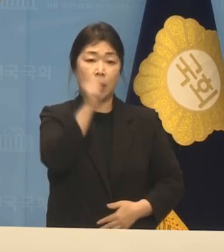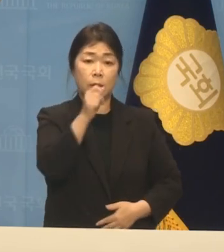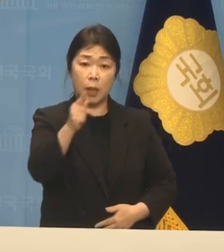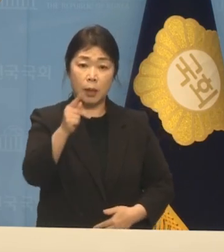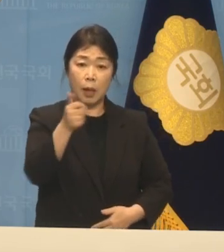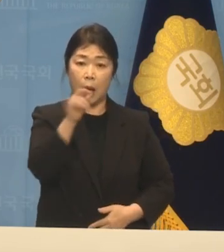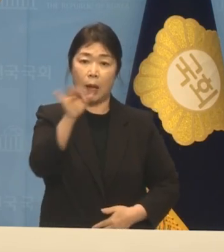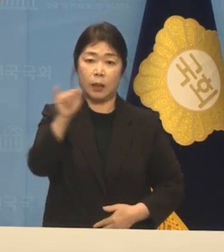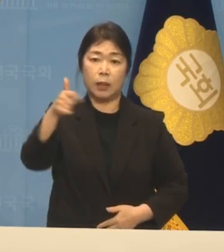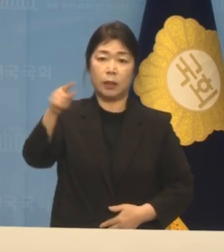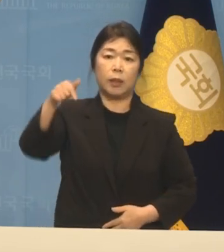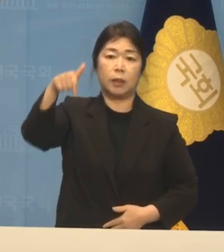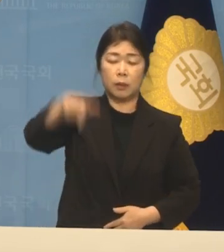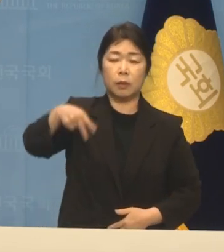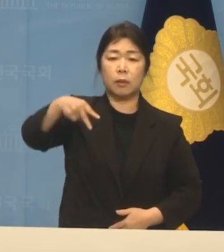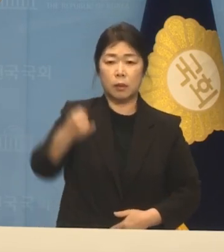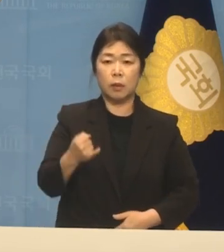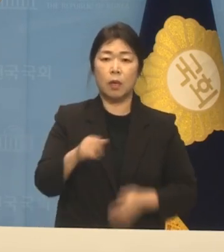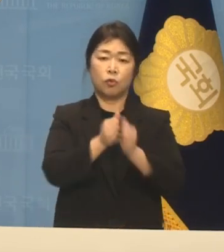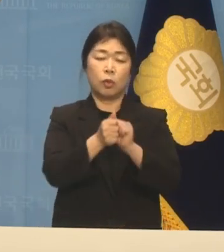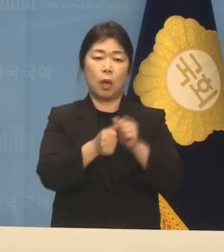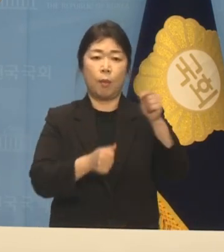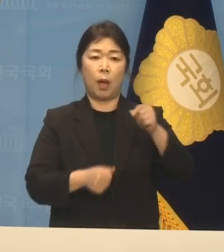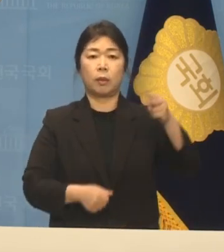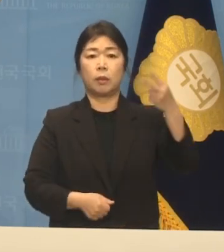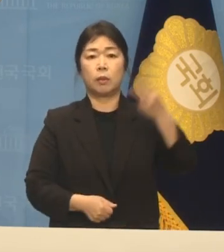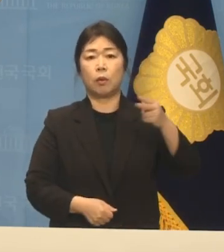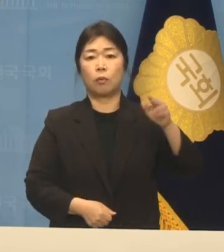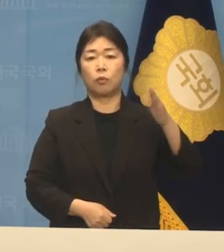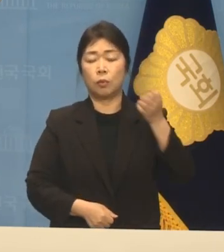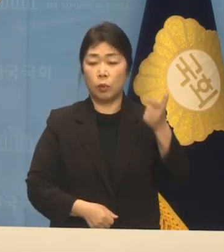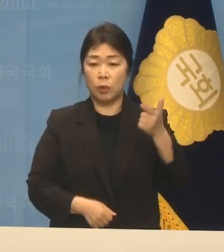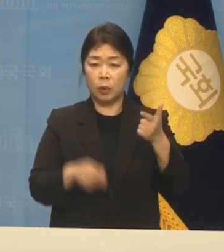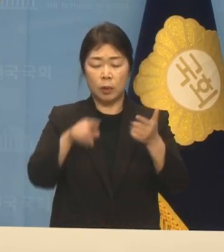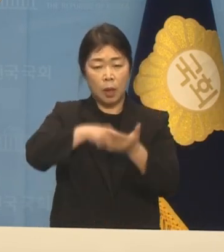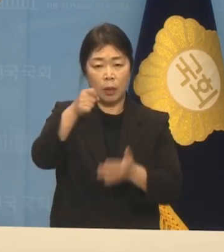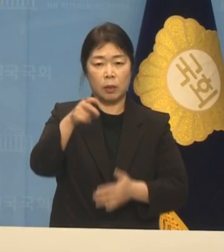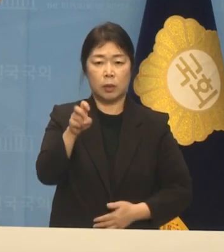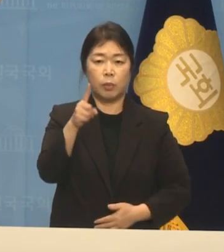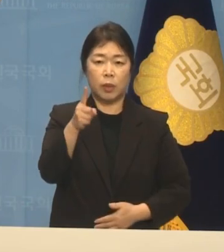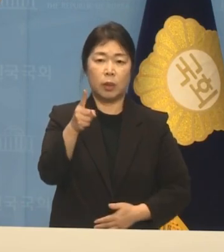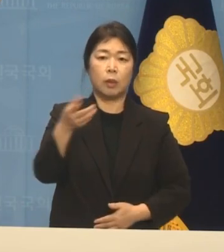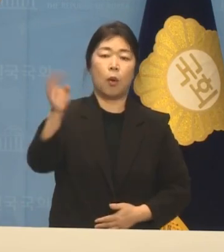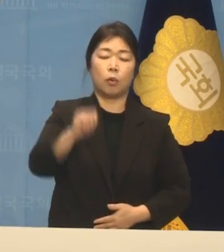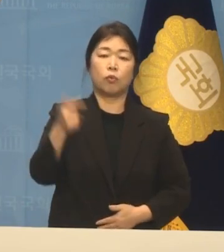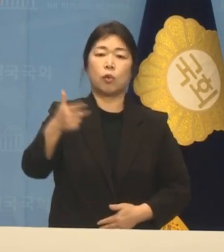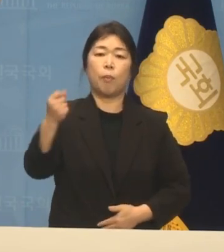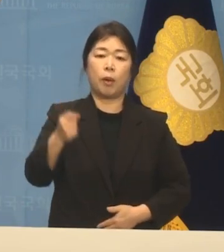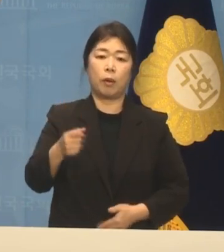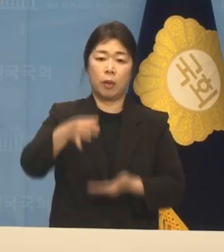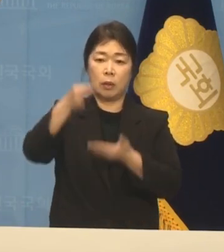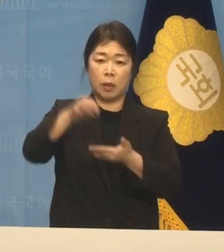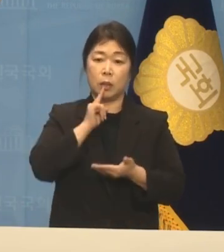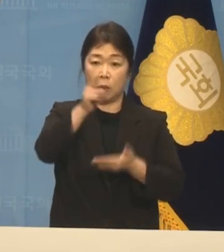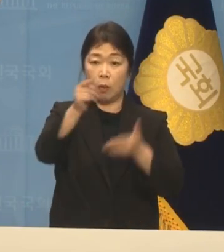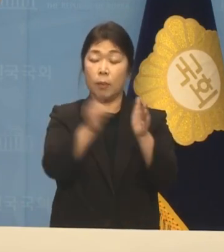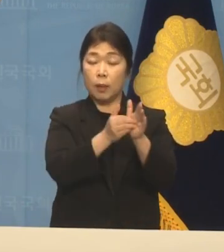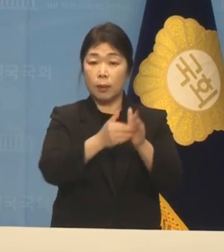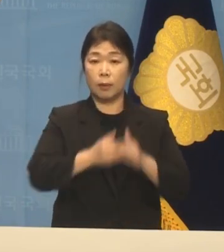주식 16,096주 21억 6천만 원 상당을 보유하였다고 후보자 재산 신고를